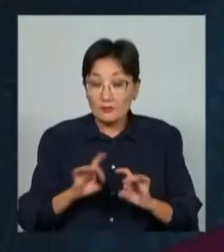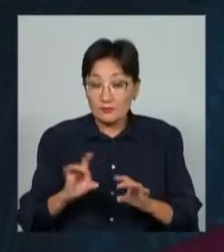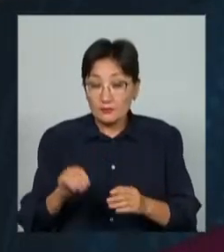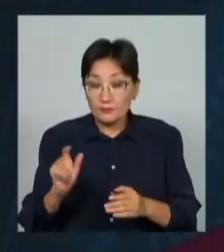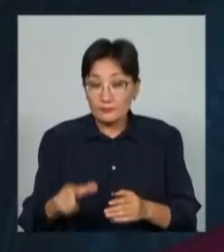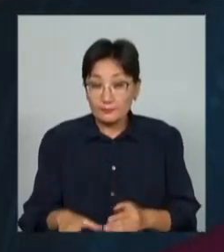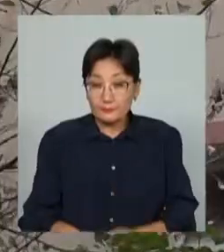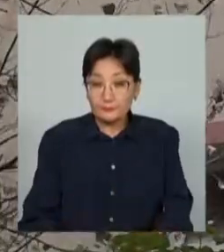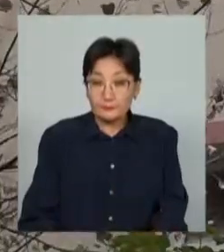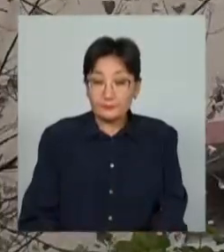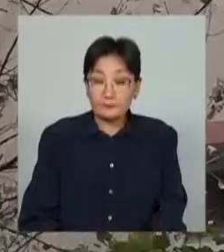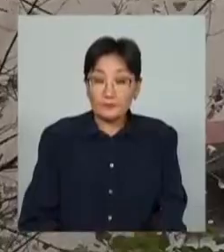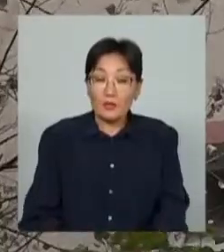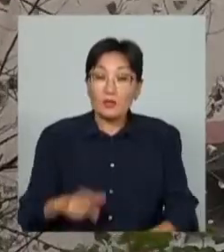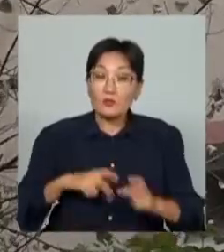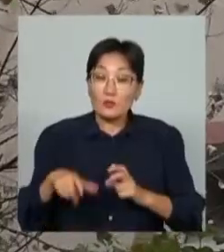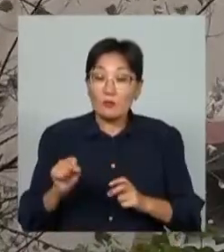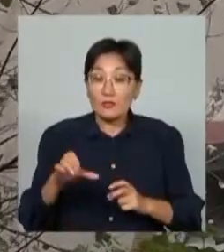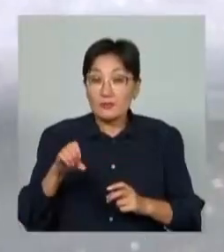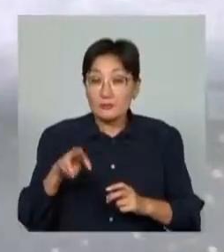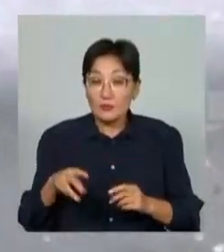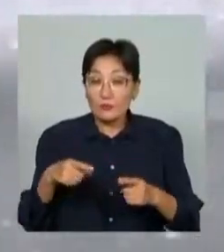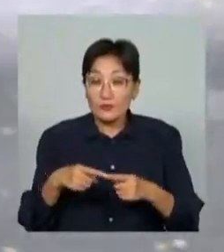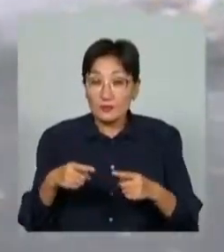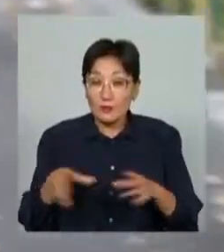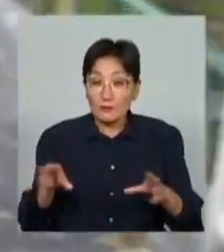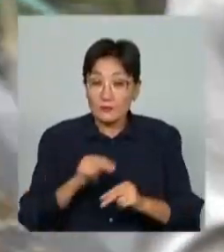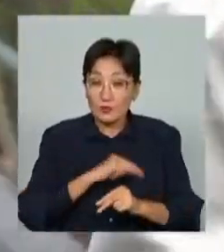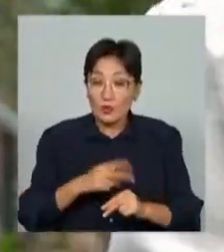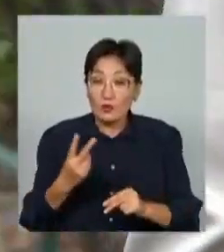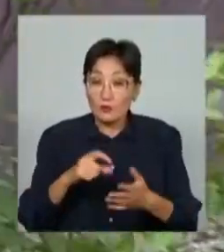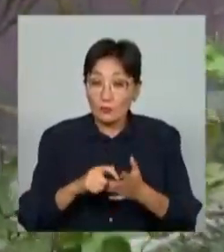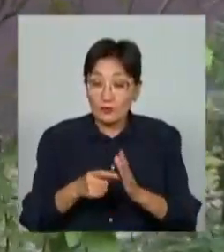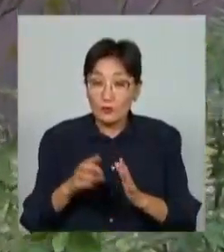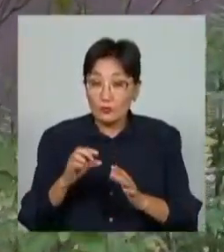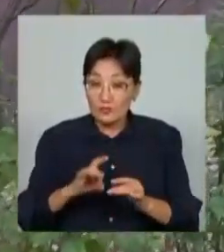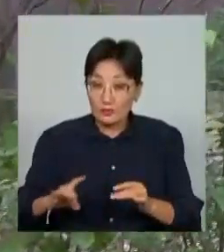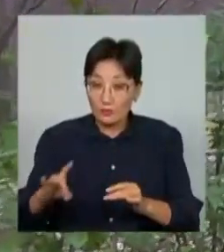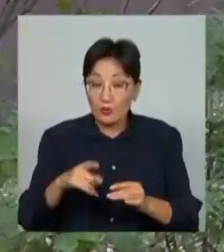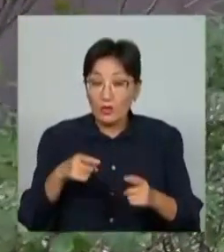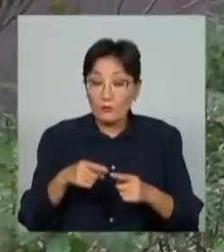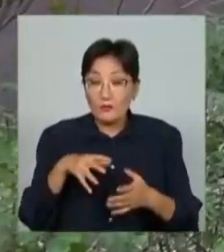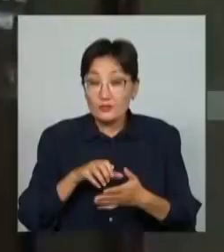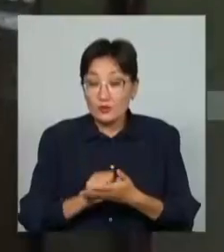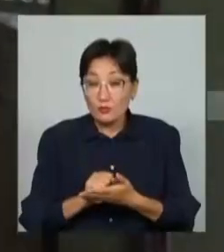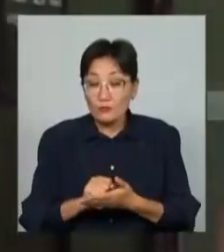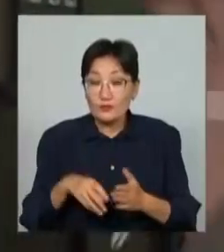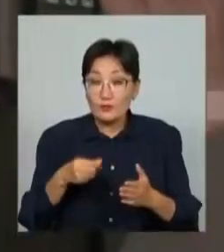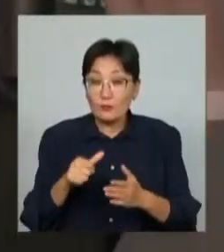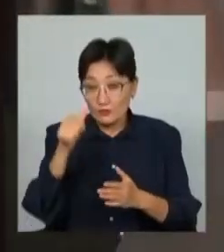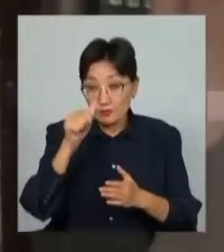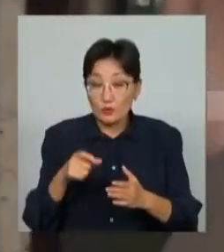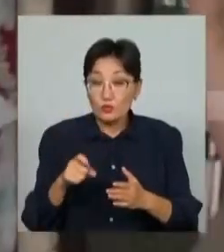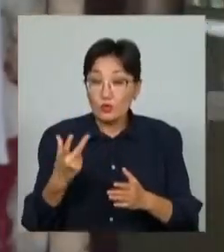Мирзалимова. Студентка Ася Магибаева снимает с сокурсницами двушку в Бастандыкском районе. Аренда жилья, говорит, обходится в месяц